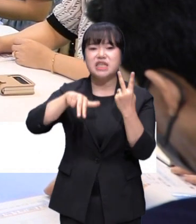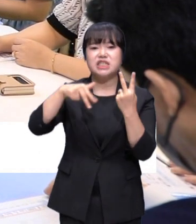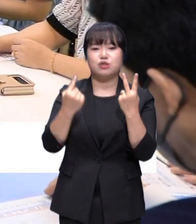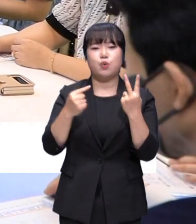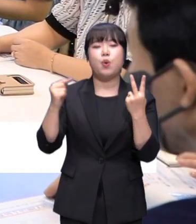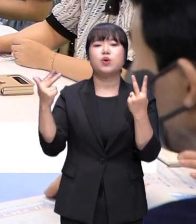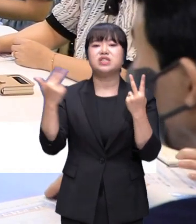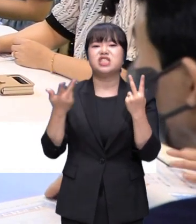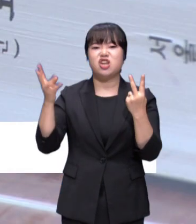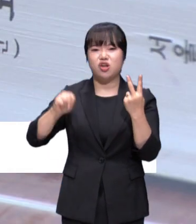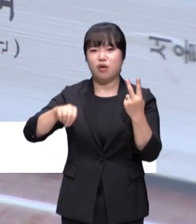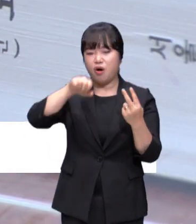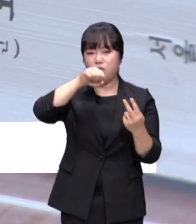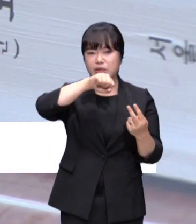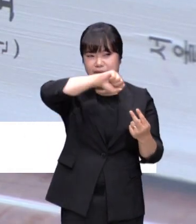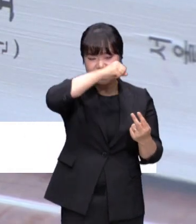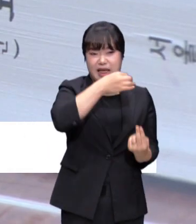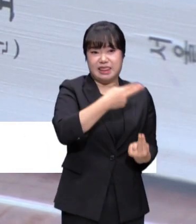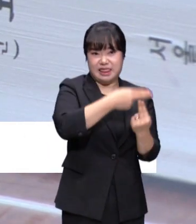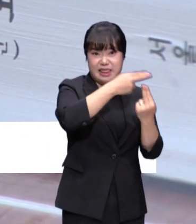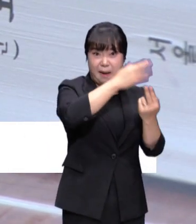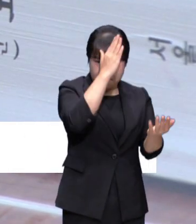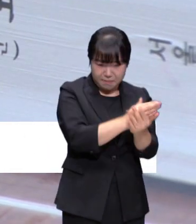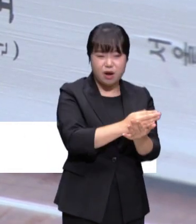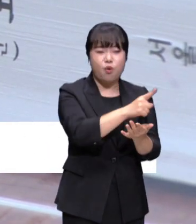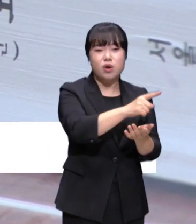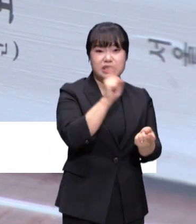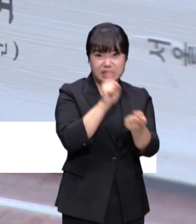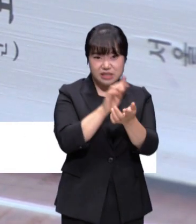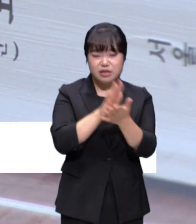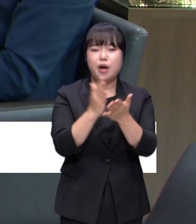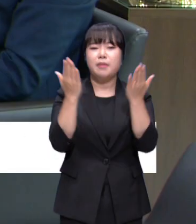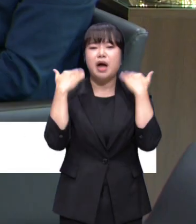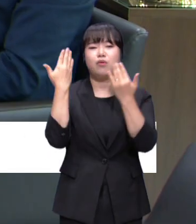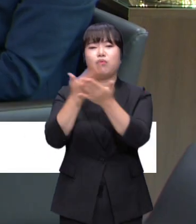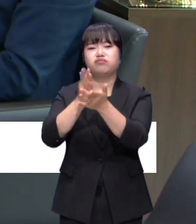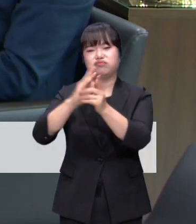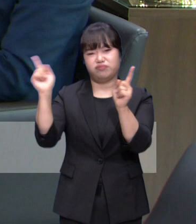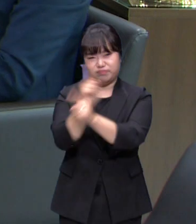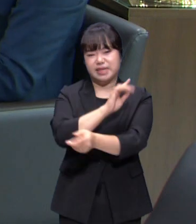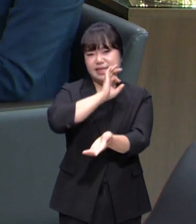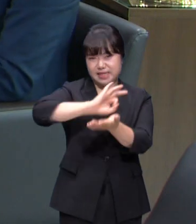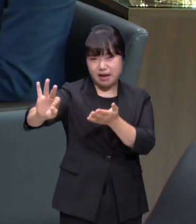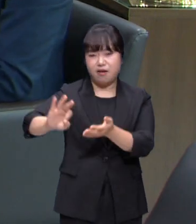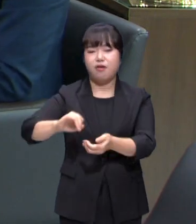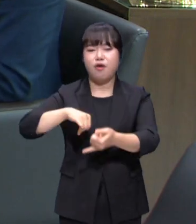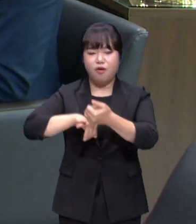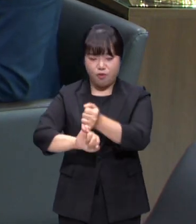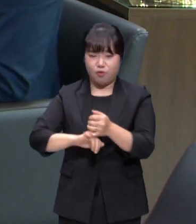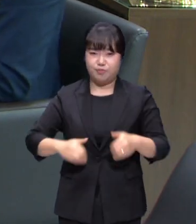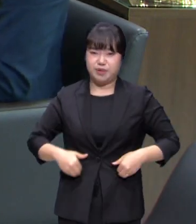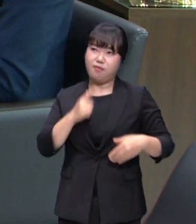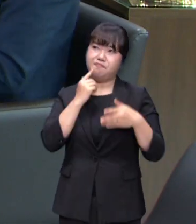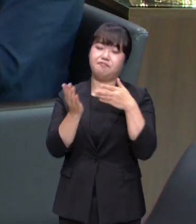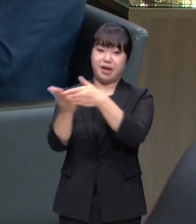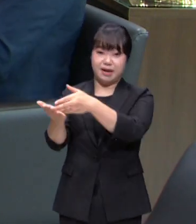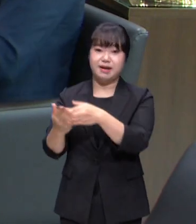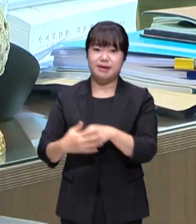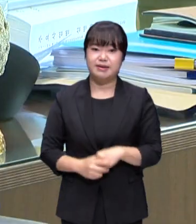적립할 것이 아니라 당장 아이들의 안전을 고려해 학교 시설 개선에 반영할 것을 교육청에